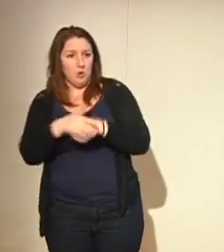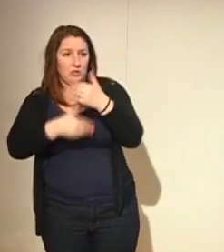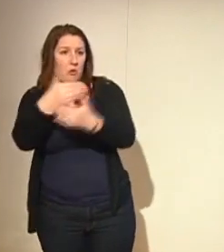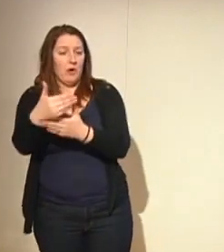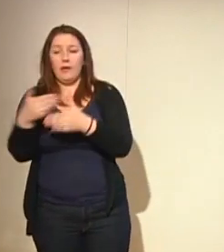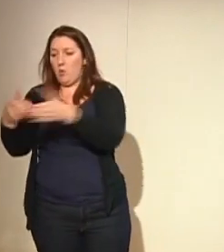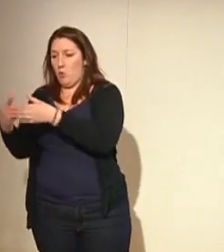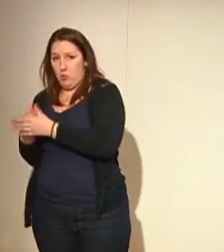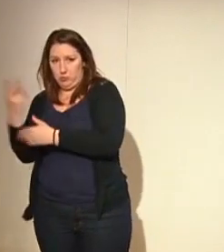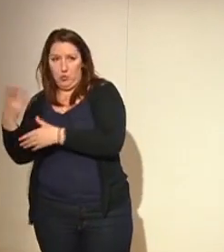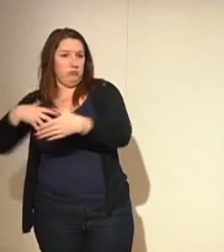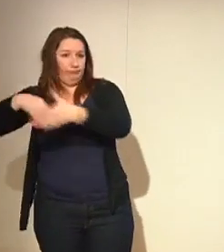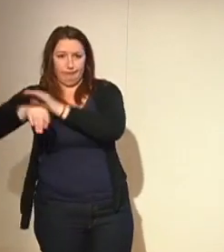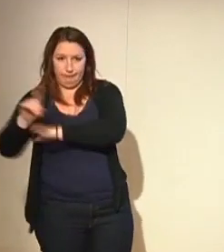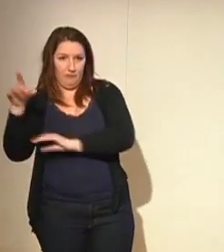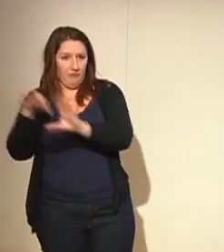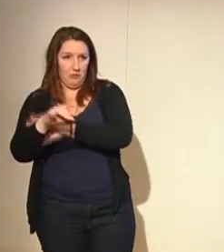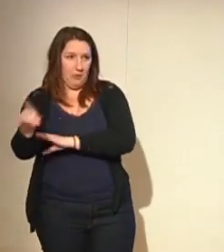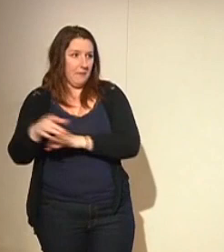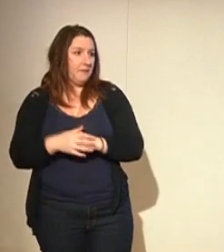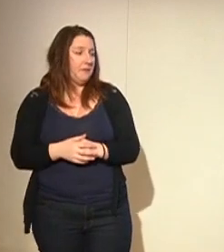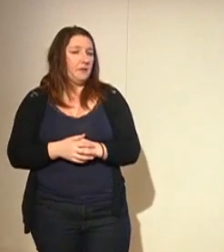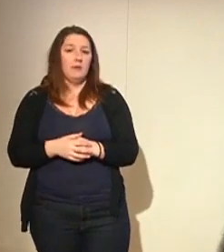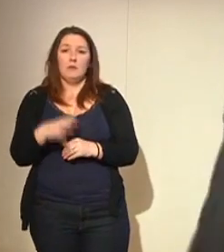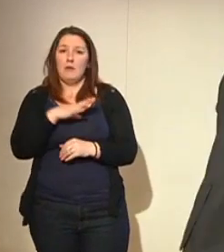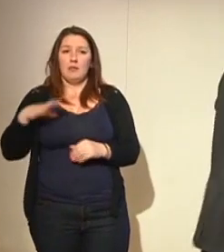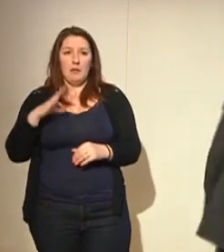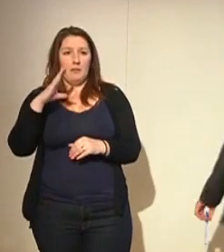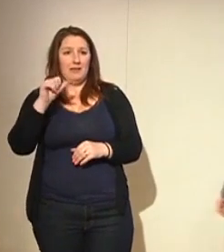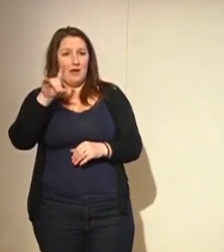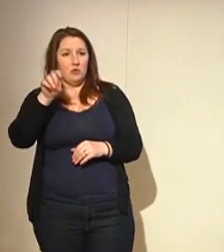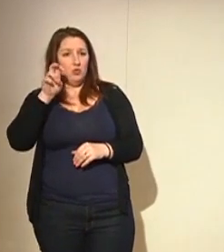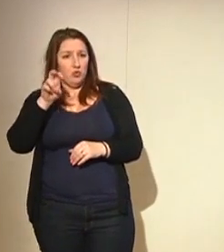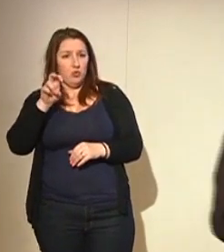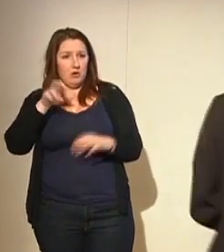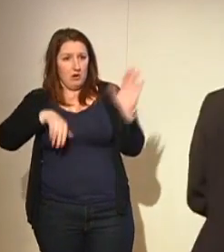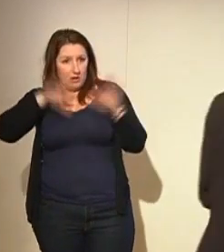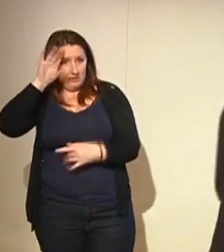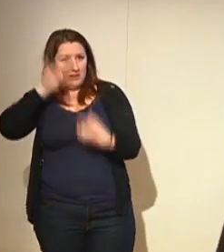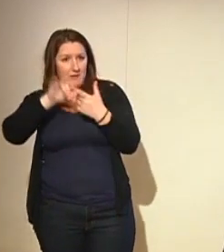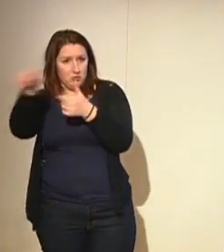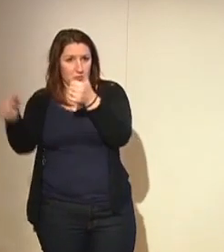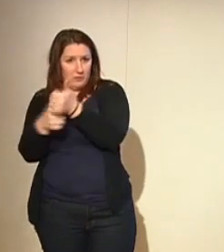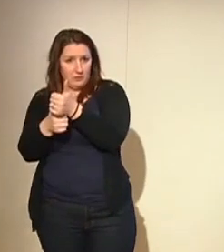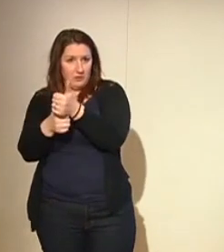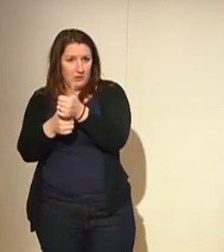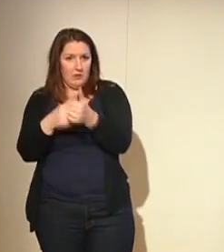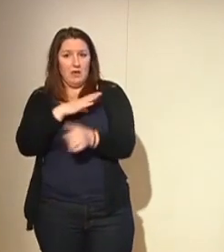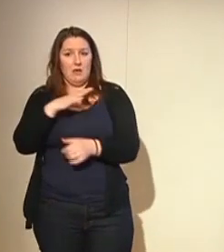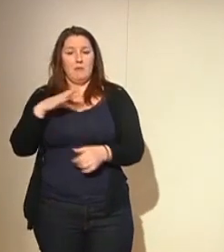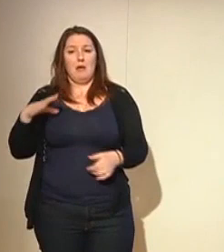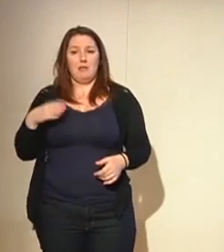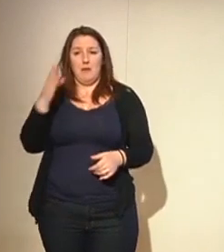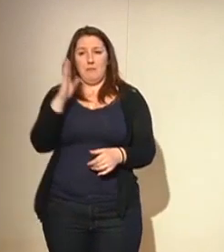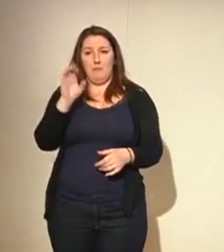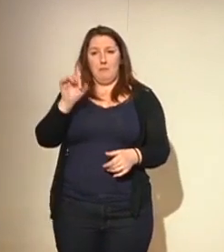vote autres groupes est-ce que Madame Cadou est candidate pour être suppléente Natalie Beranger